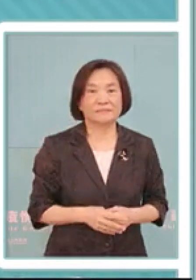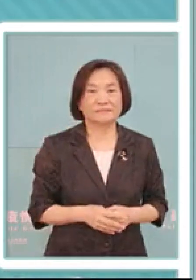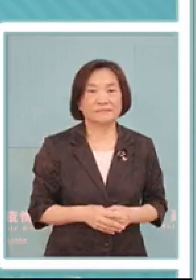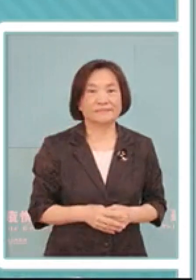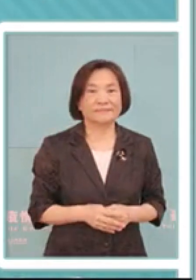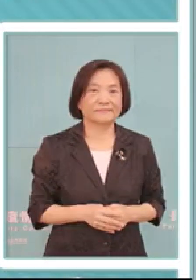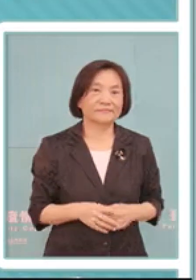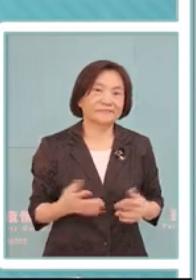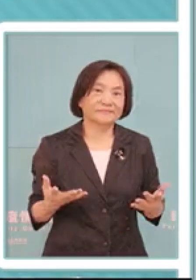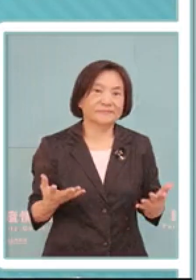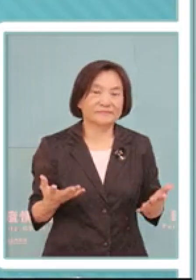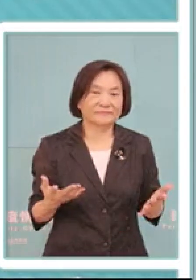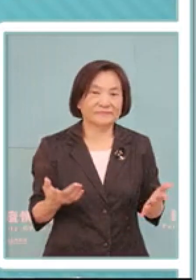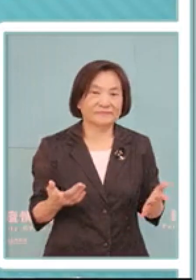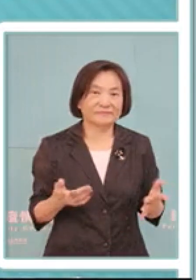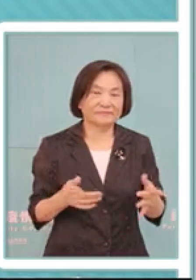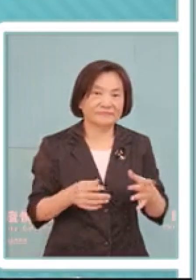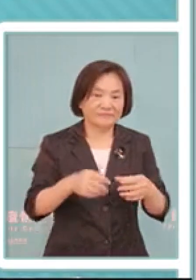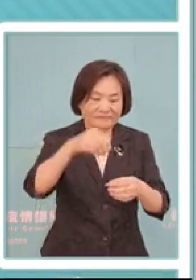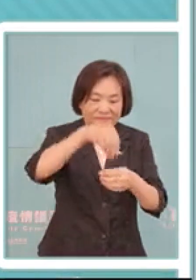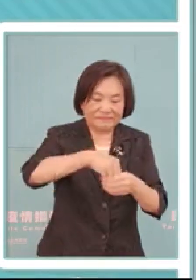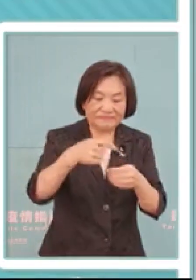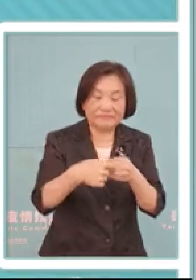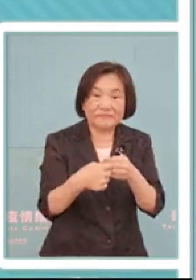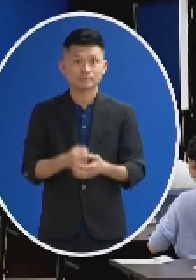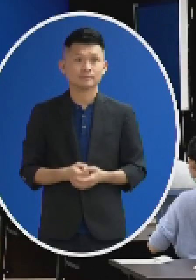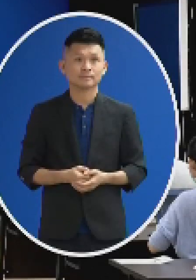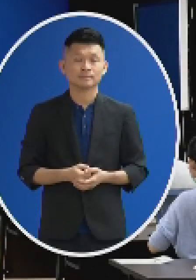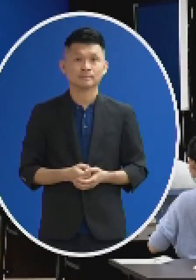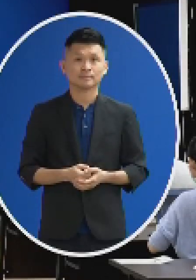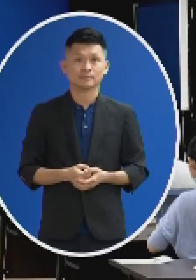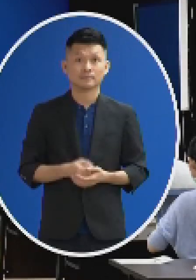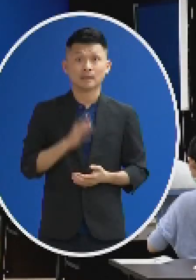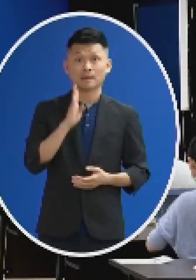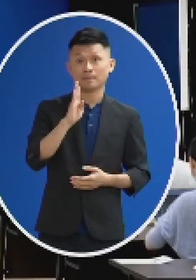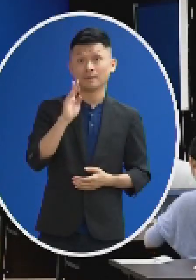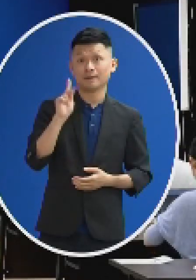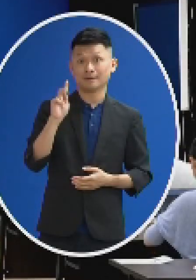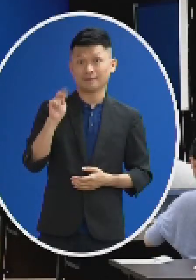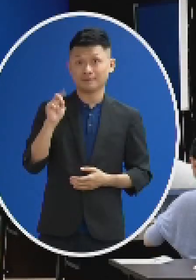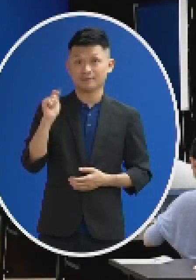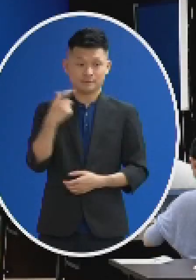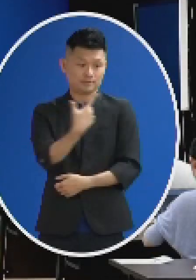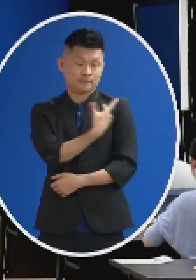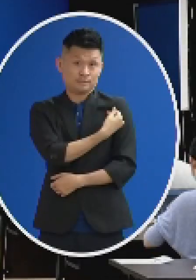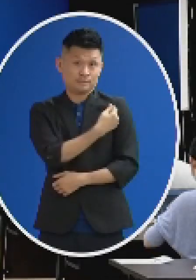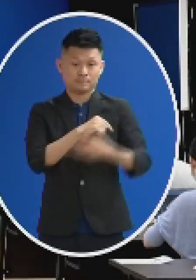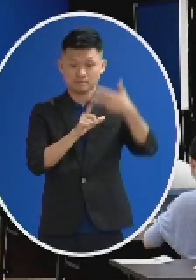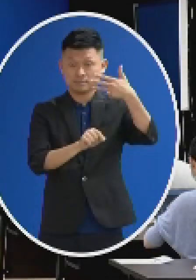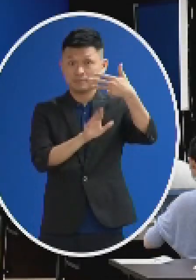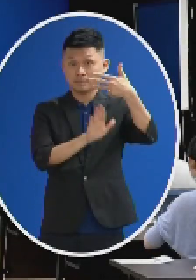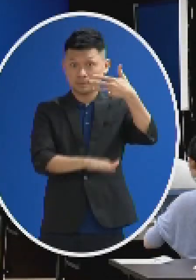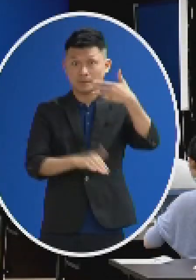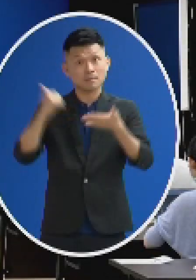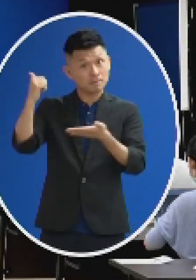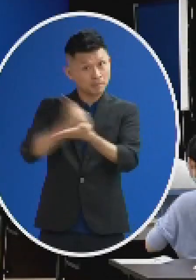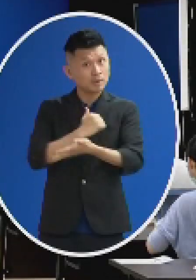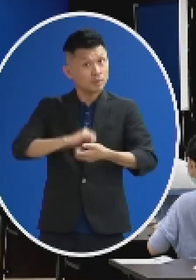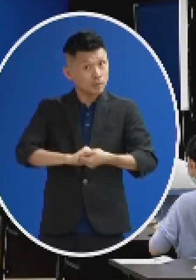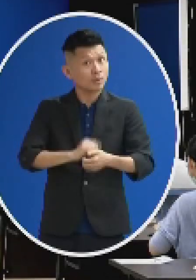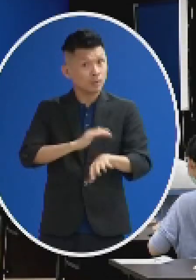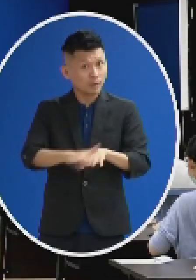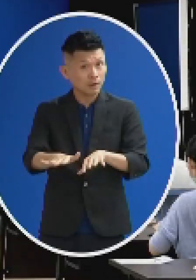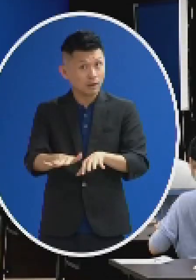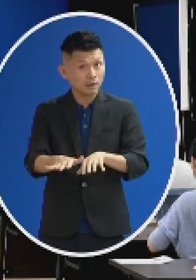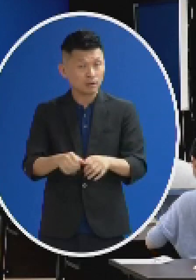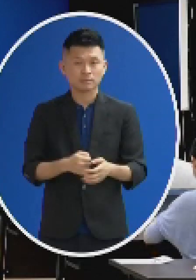呢，既有今日，何必当初呢？ BNT 疫苗啊，是八月底的时候，他会确定会来台湾吗？然后